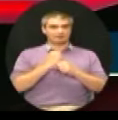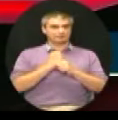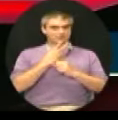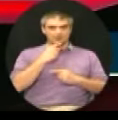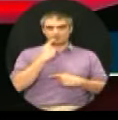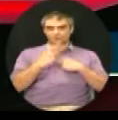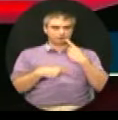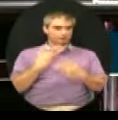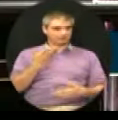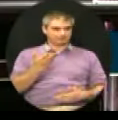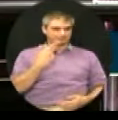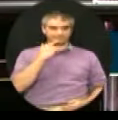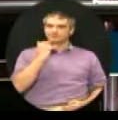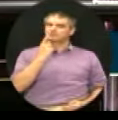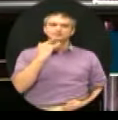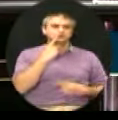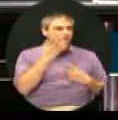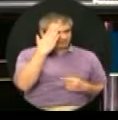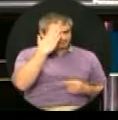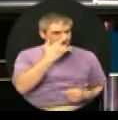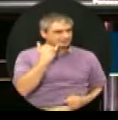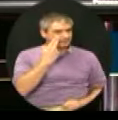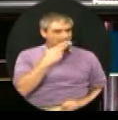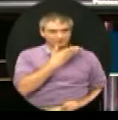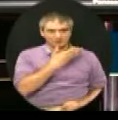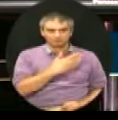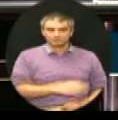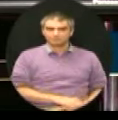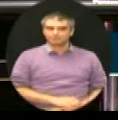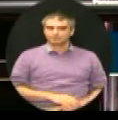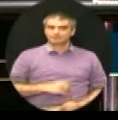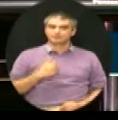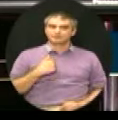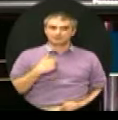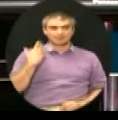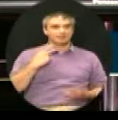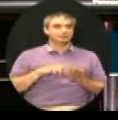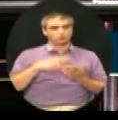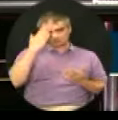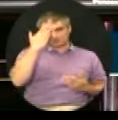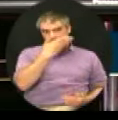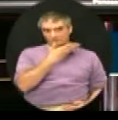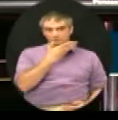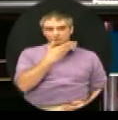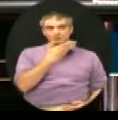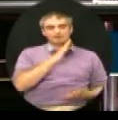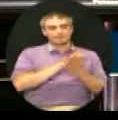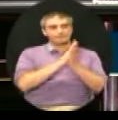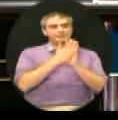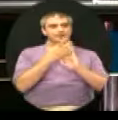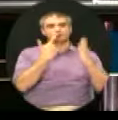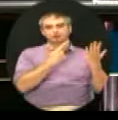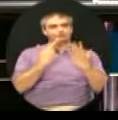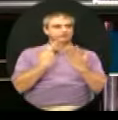הרבה מאוד שנים, נכון. ואתה, מאיזה שנה אתה מכיר את יצחק נבון? הייתה לי זכות להכיר אותו במהפך של